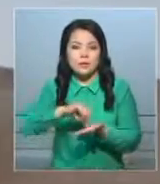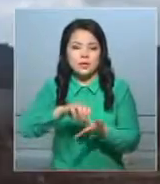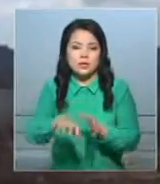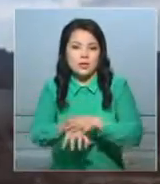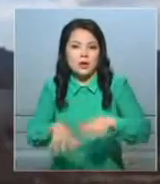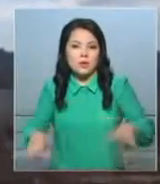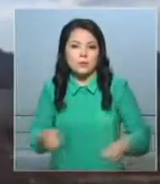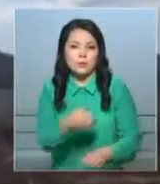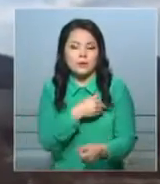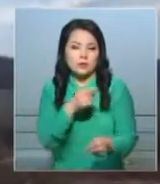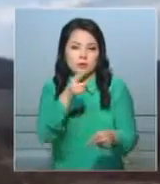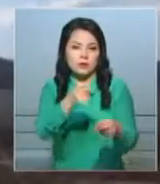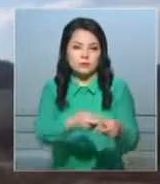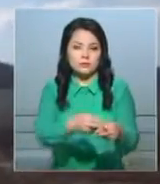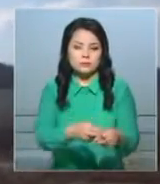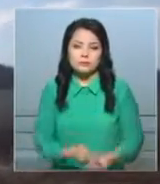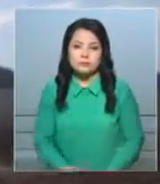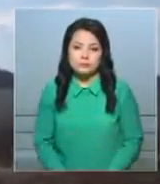кіріспек.